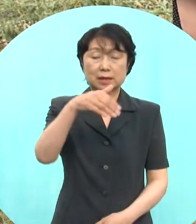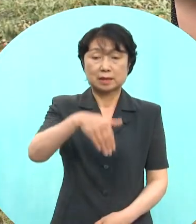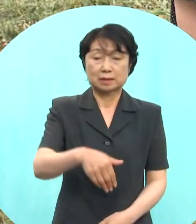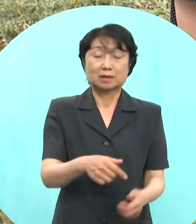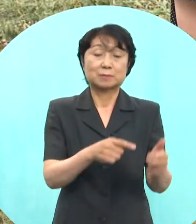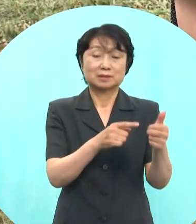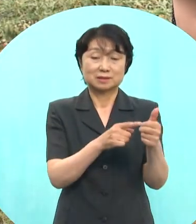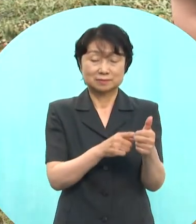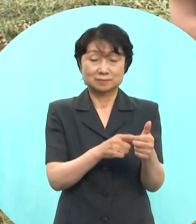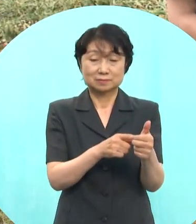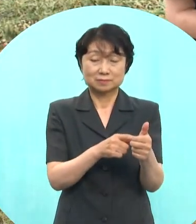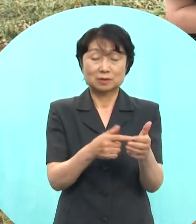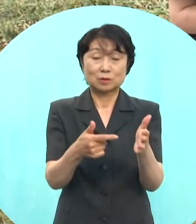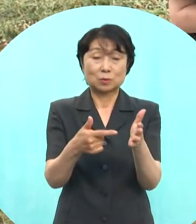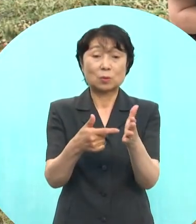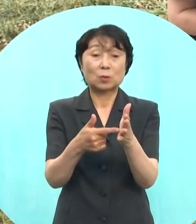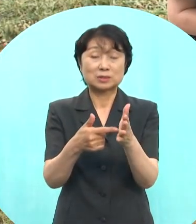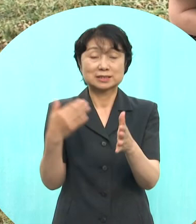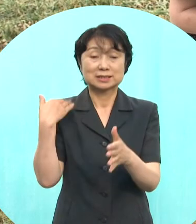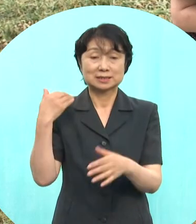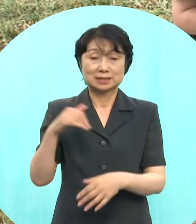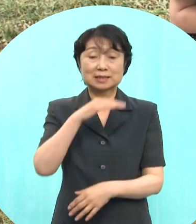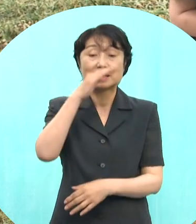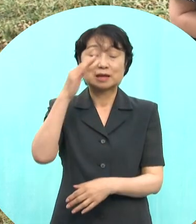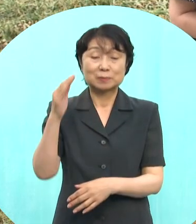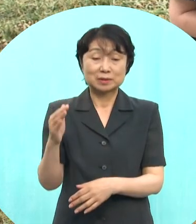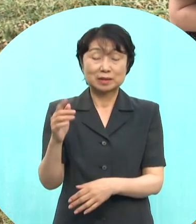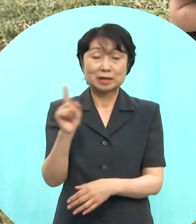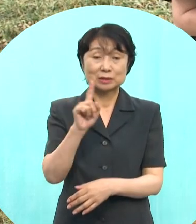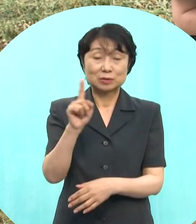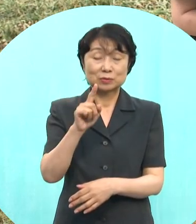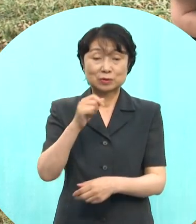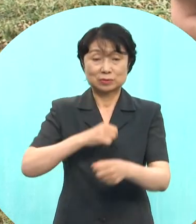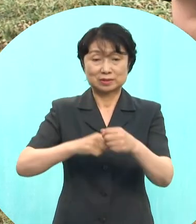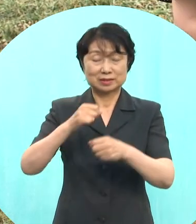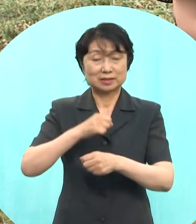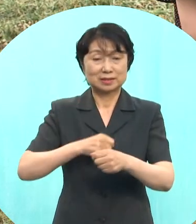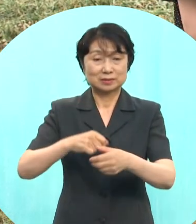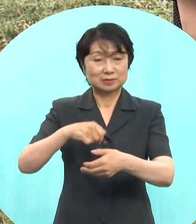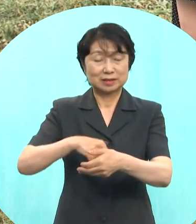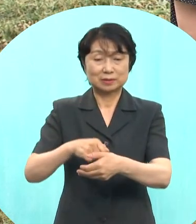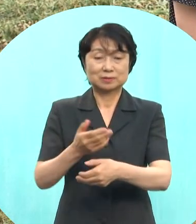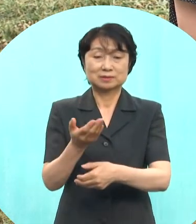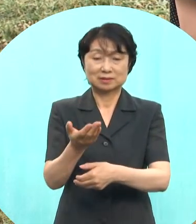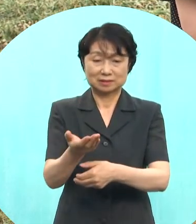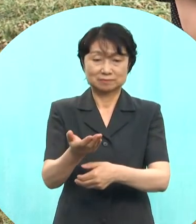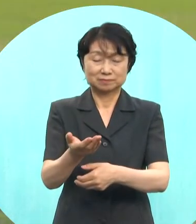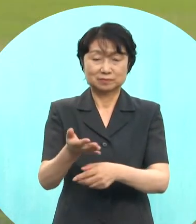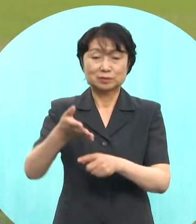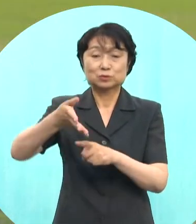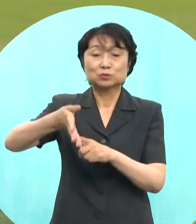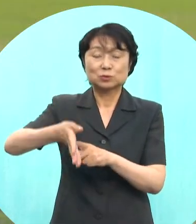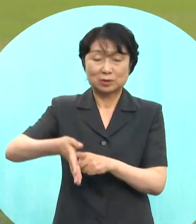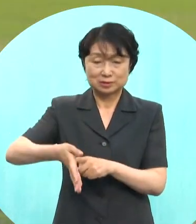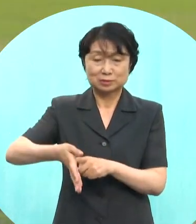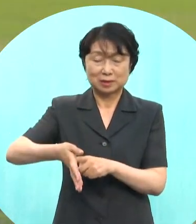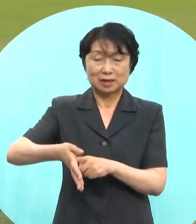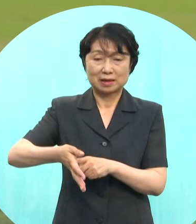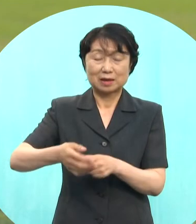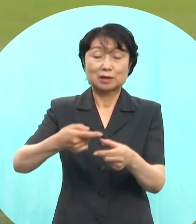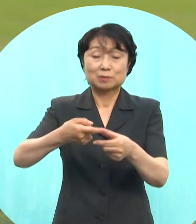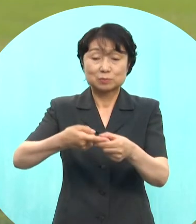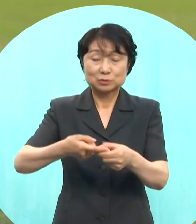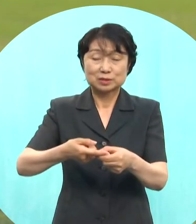山根さん、農事組合法人片山ではどのような活動をしていらっしゃいますか？ はい、水稲をは